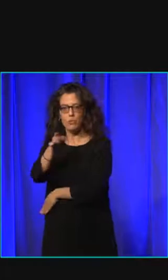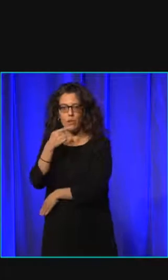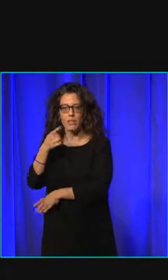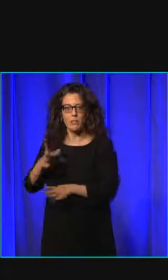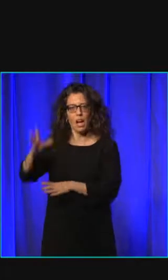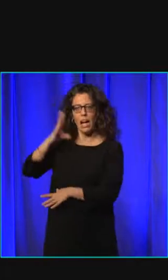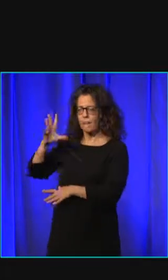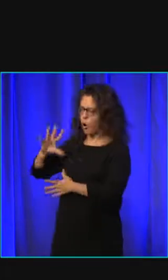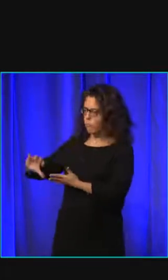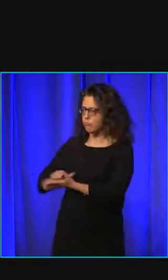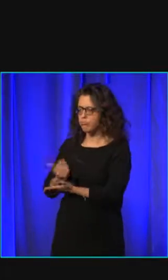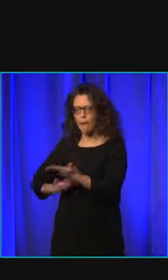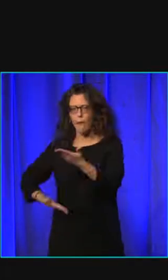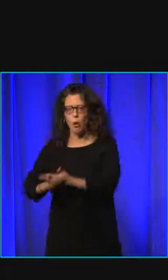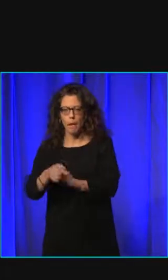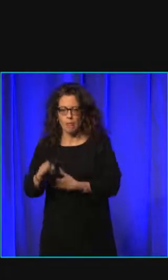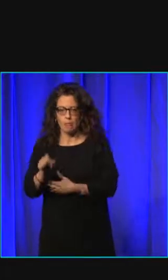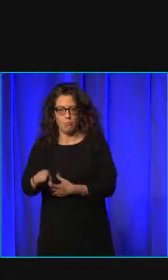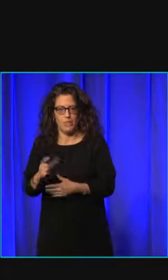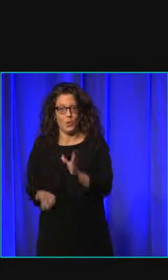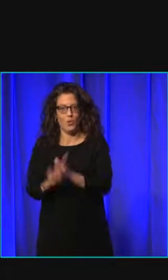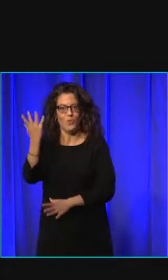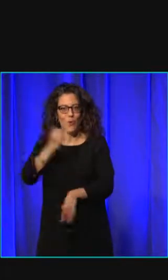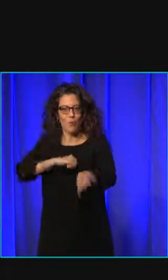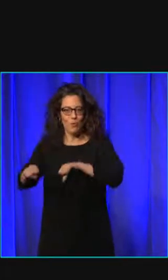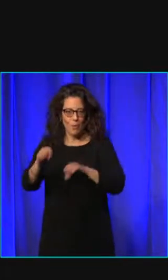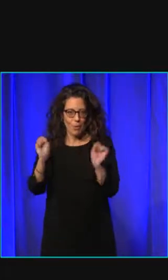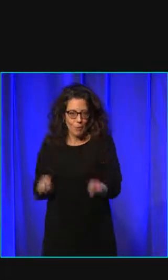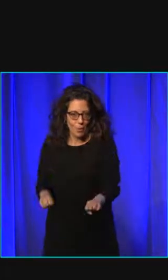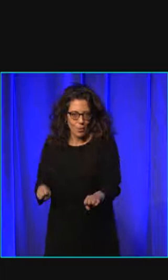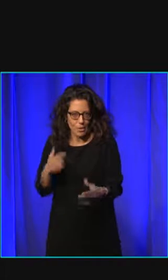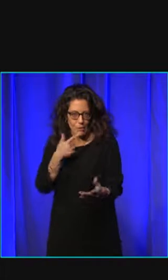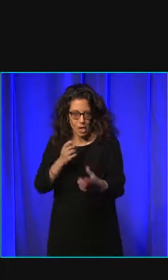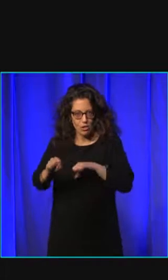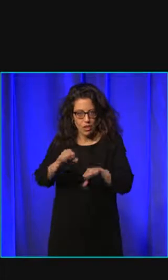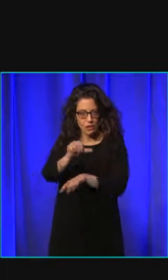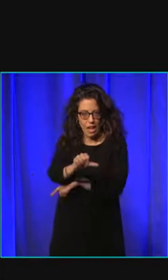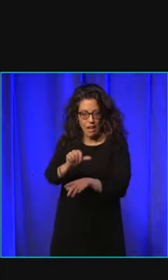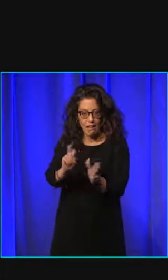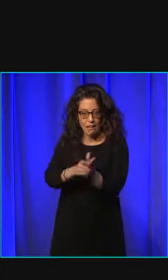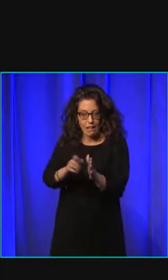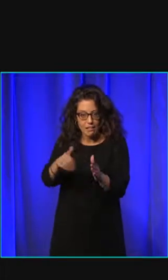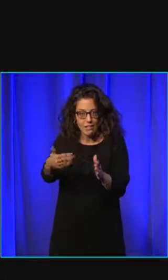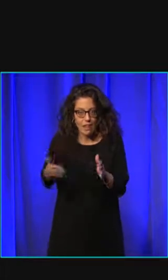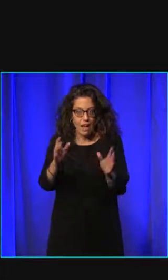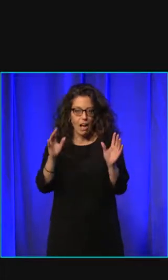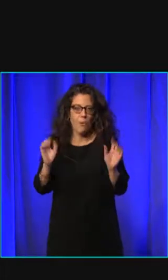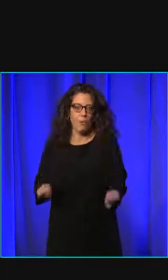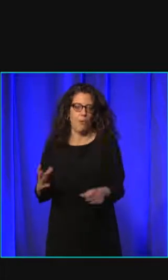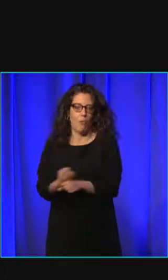Elle va être remplacée par la représentation motrice du geste A à un temps T plus